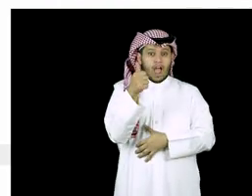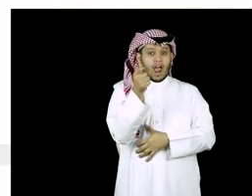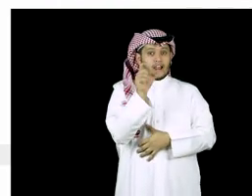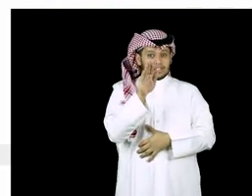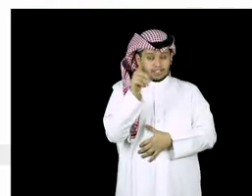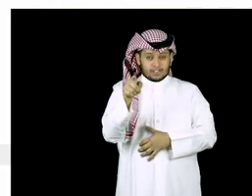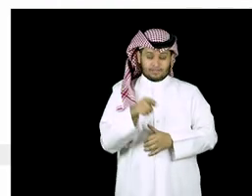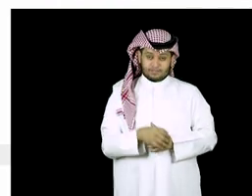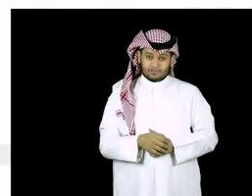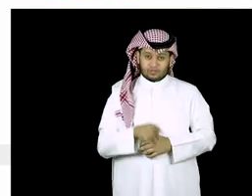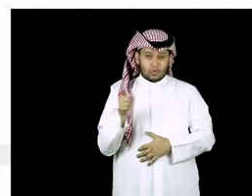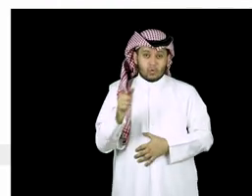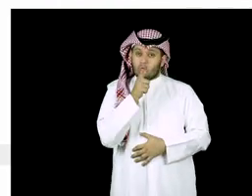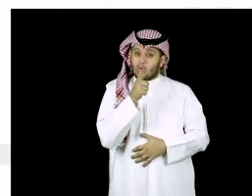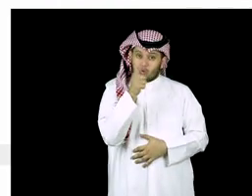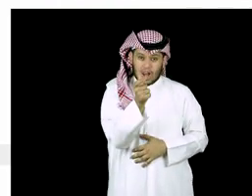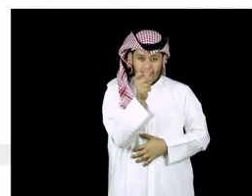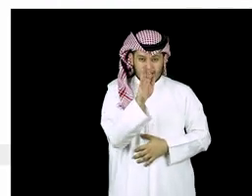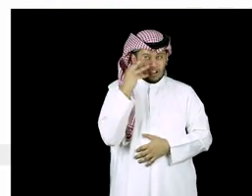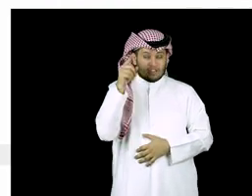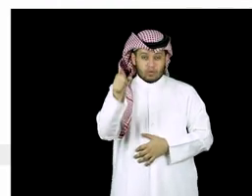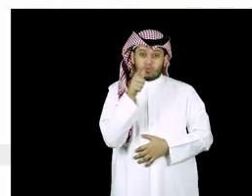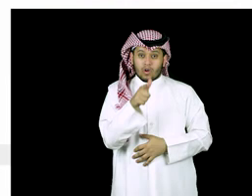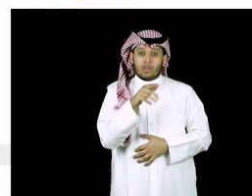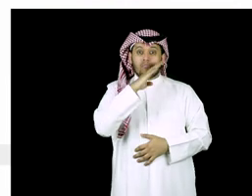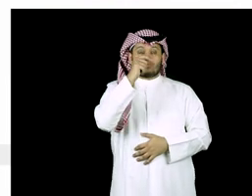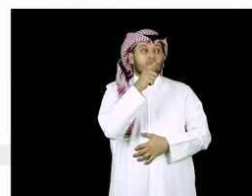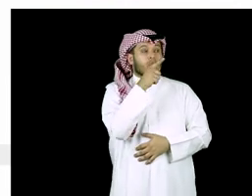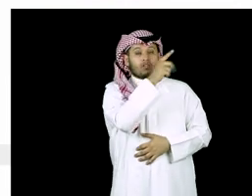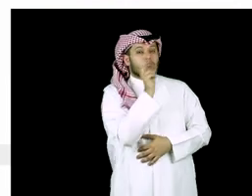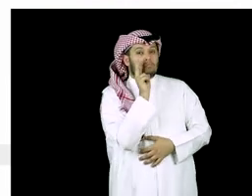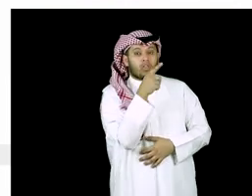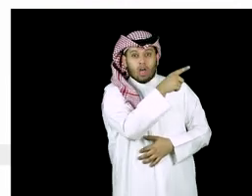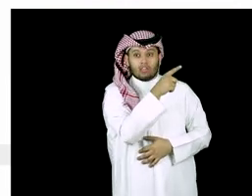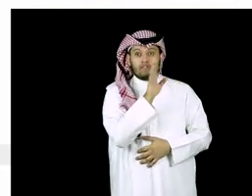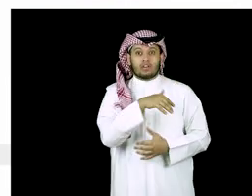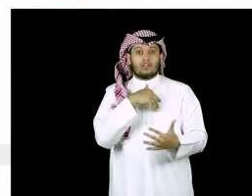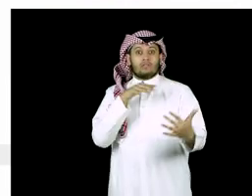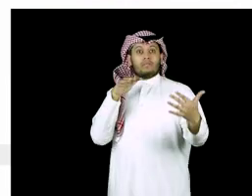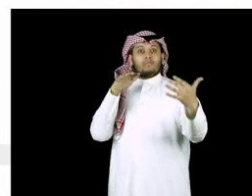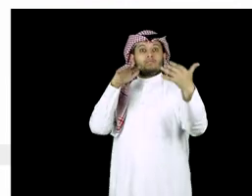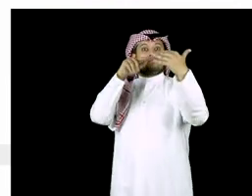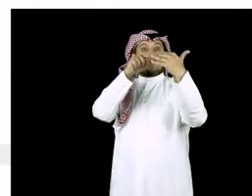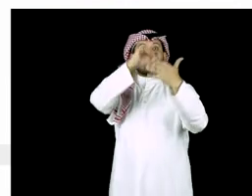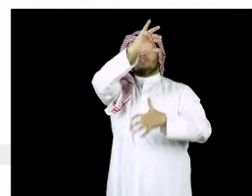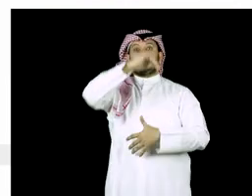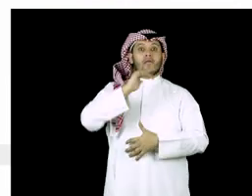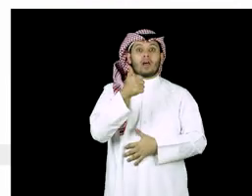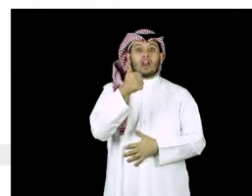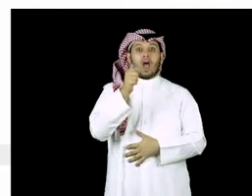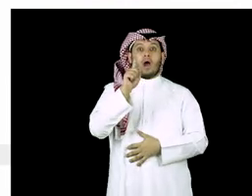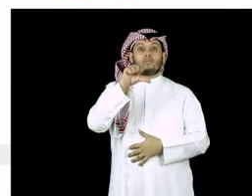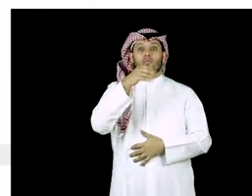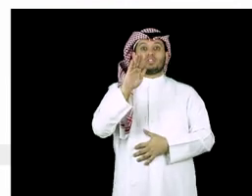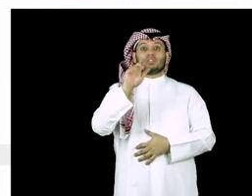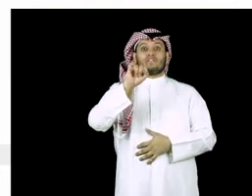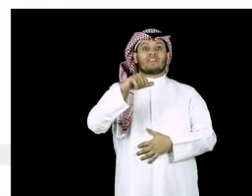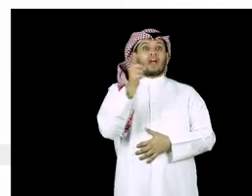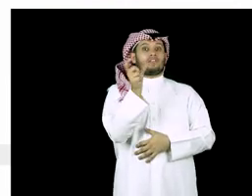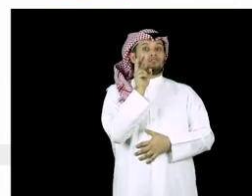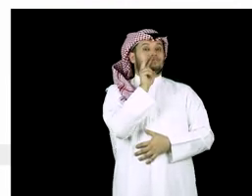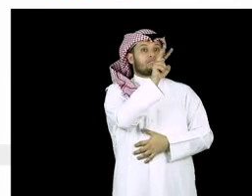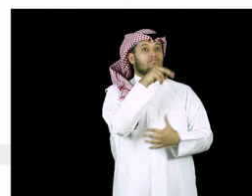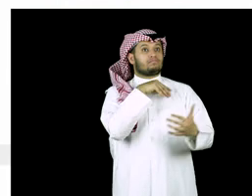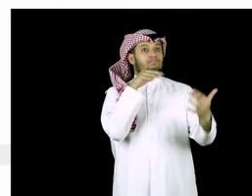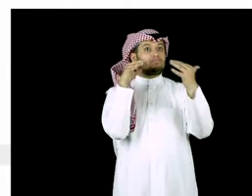قال أن الرسول صلى الله عليه وسلم شاور حين بلغه إقبال أبي سفيان، قال: